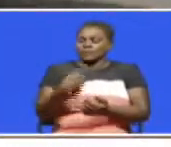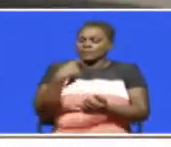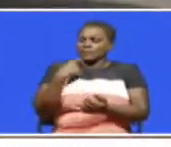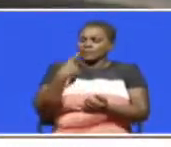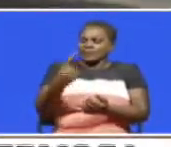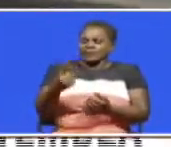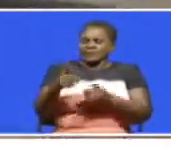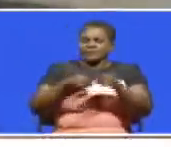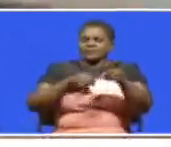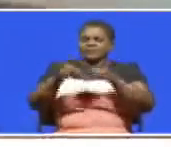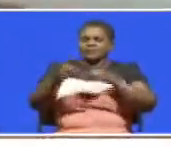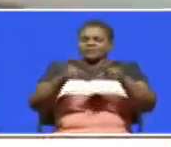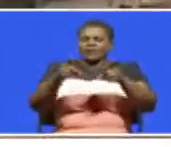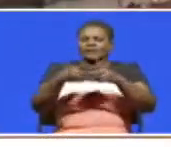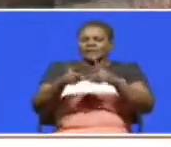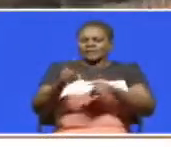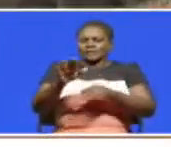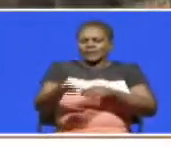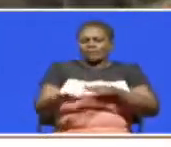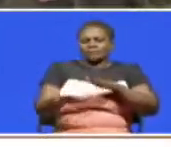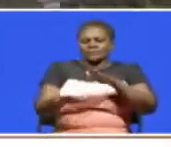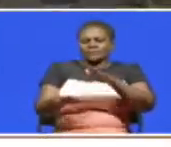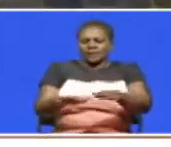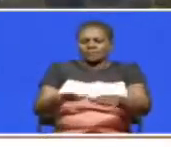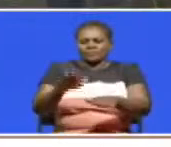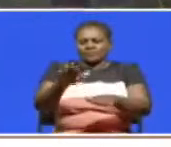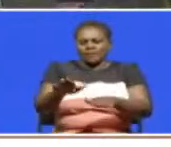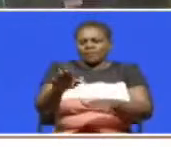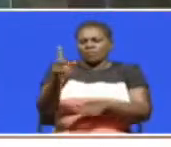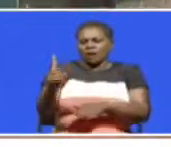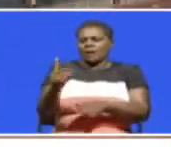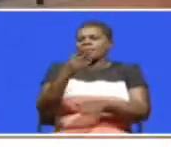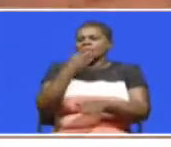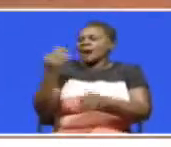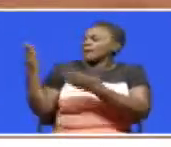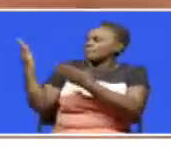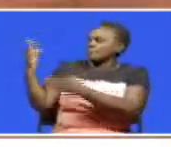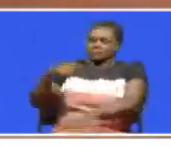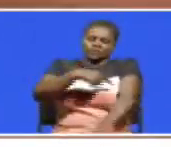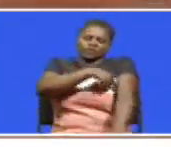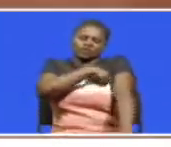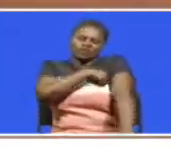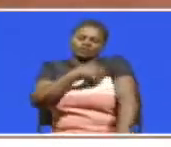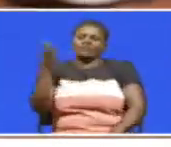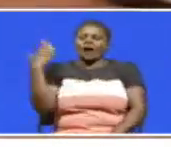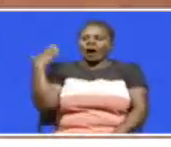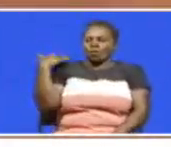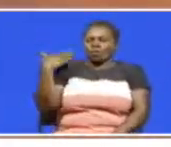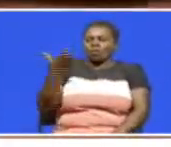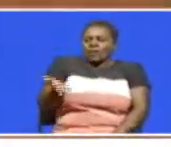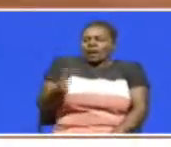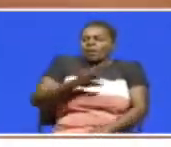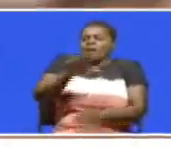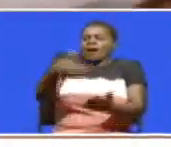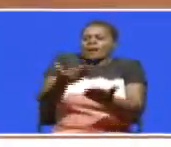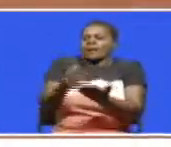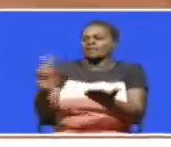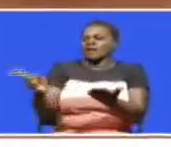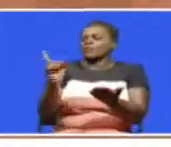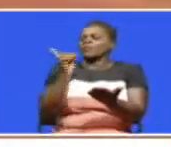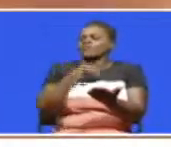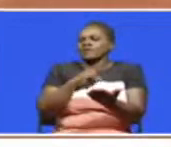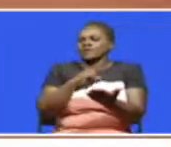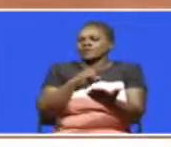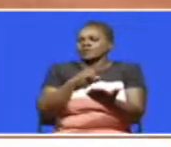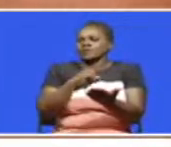Wanasema safari huanza kwa hatua. Joseph Malatit, chifu wa zamani, sasa yupo jijini Nairobi